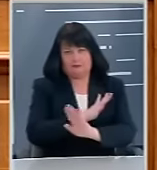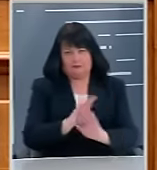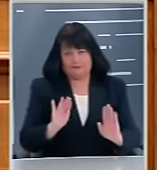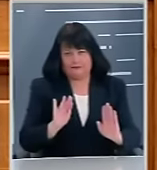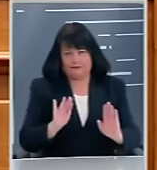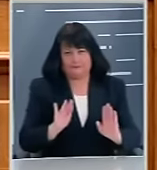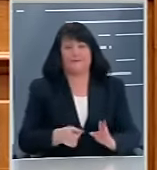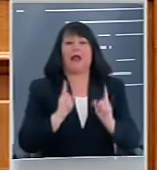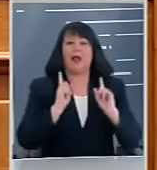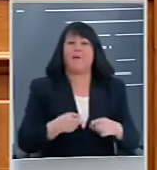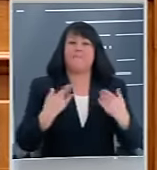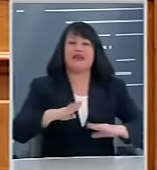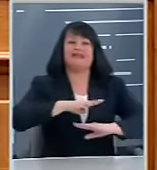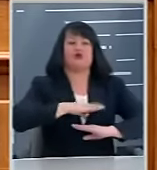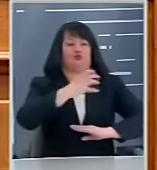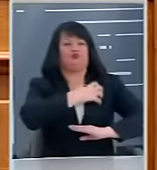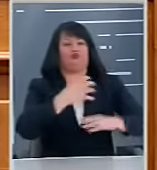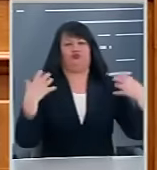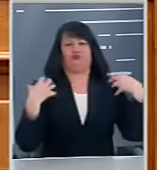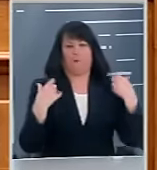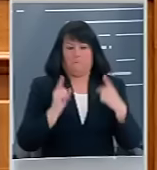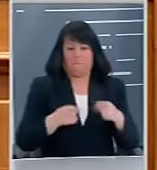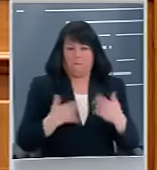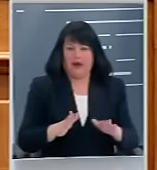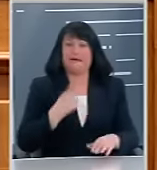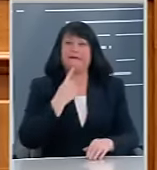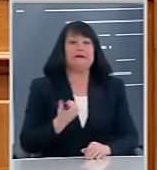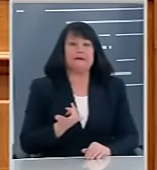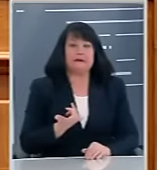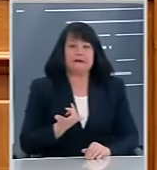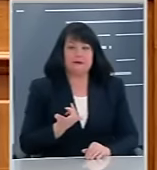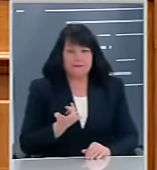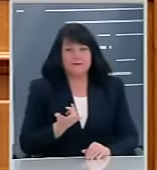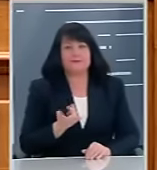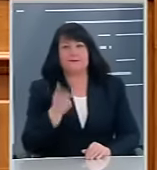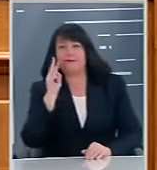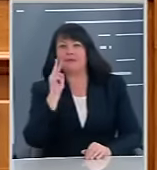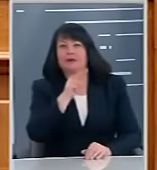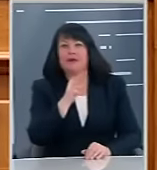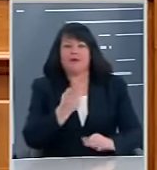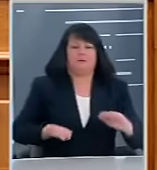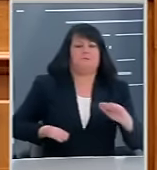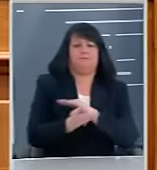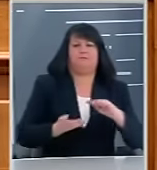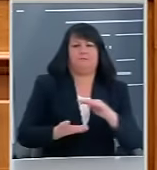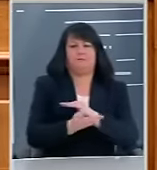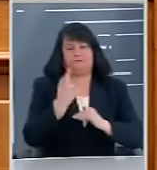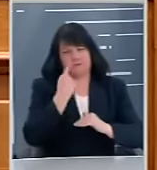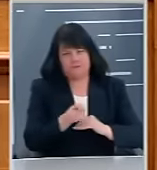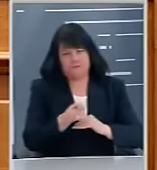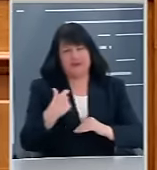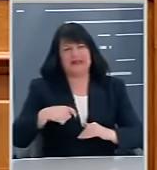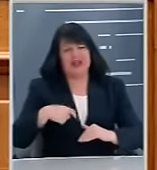των αποφάσεων της στρατιωτικής ηγεσίας είναι ότι ο αριθμός των ενδικοφανών προσφυγών που υποβλήθηκαν από τα